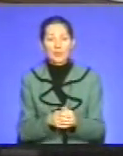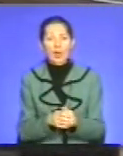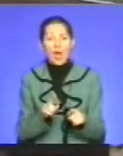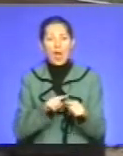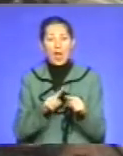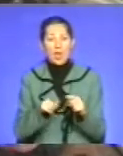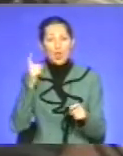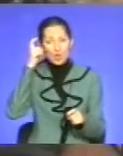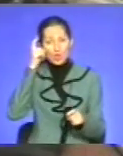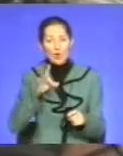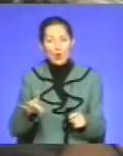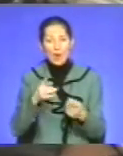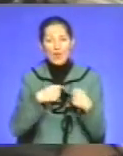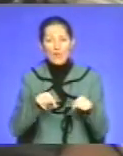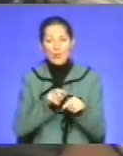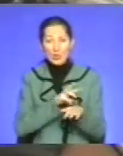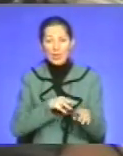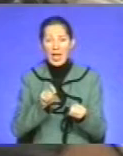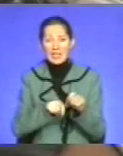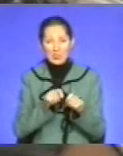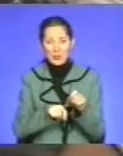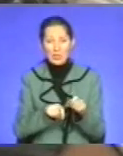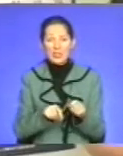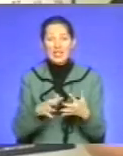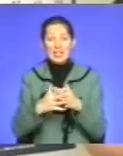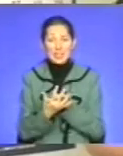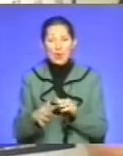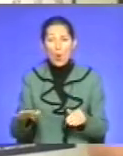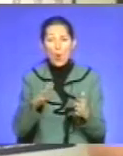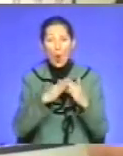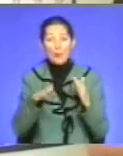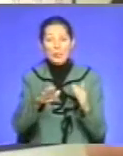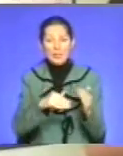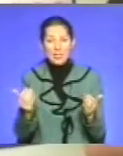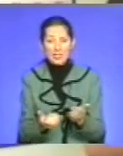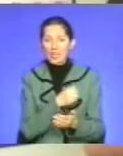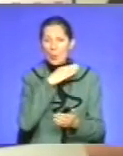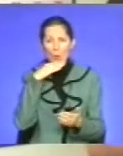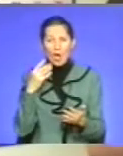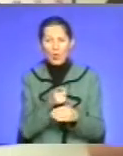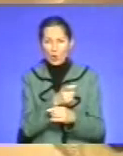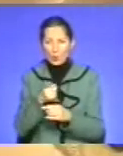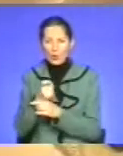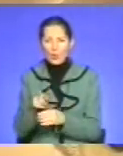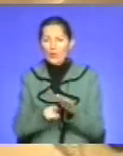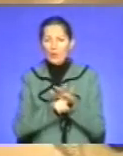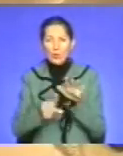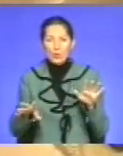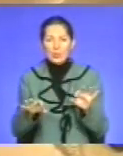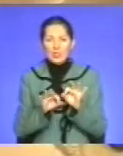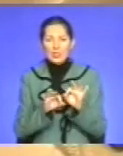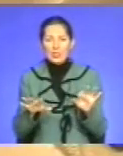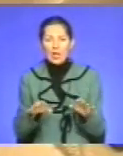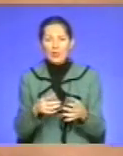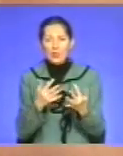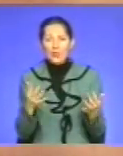Оперативники Чортківського райвідділу та експерти вибухотехніки на сільському обійстці знайшли цілий арсенал зброї, вибухонебезпечних снарядів та речовин, а